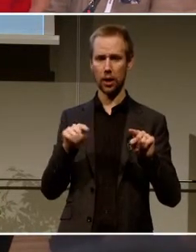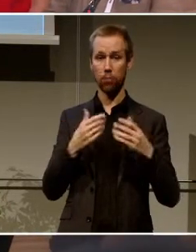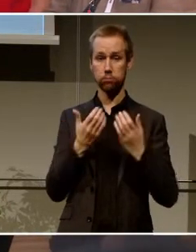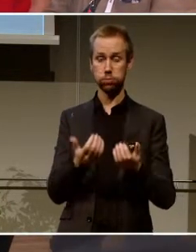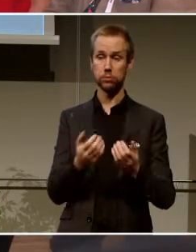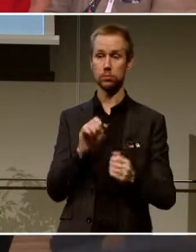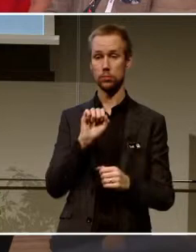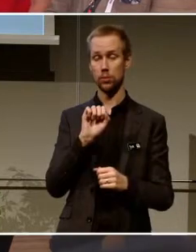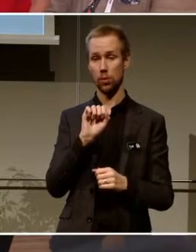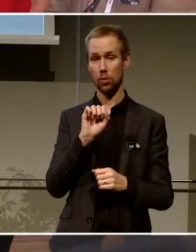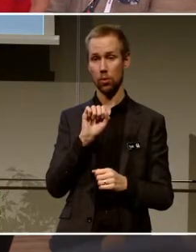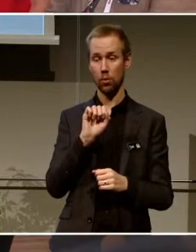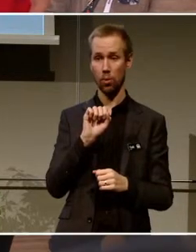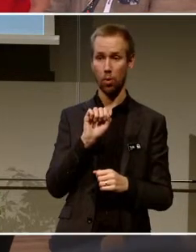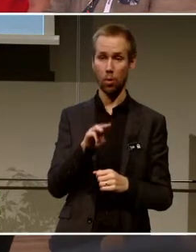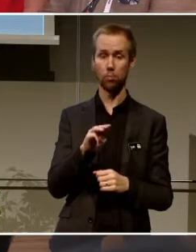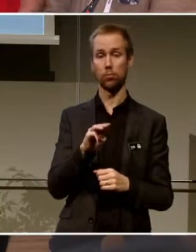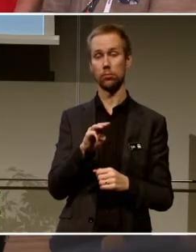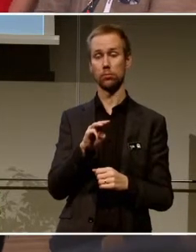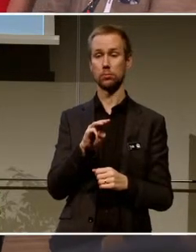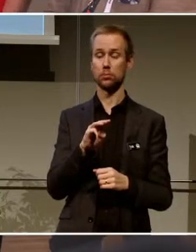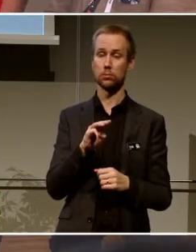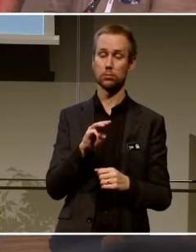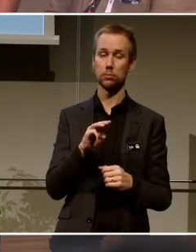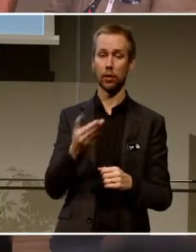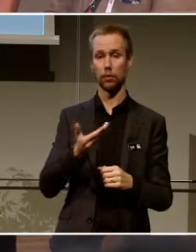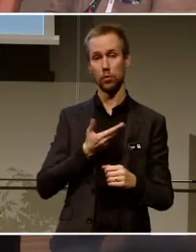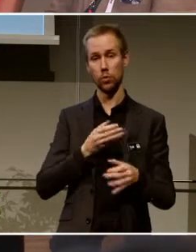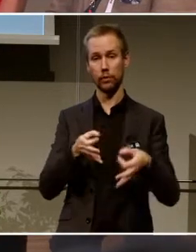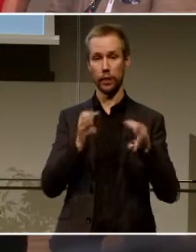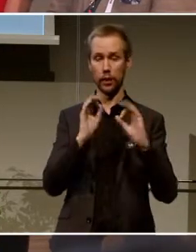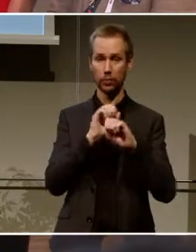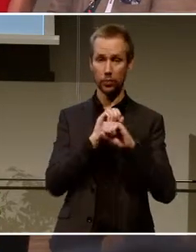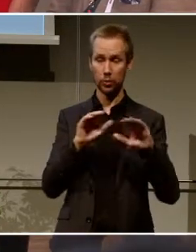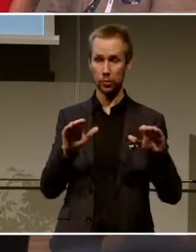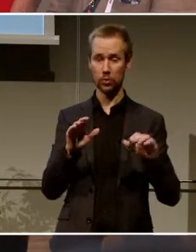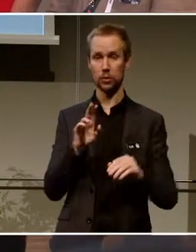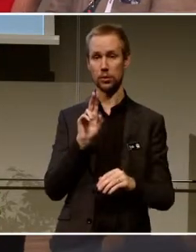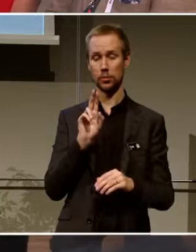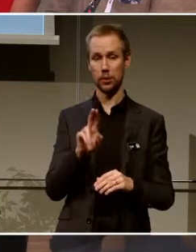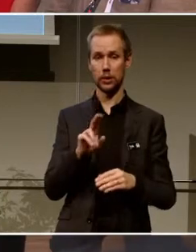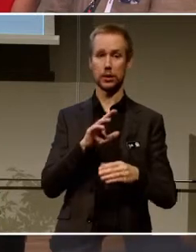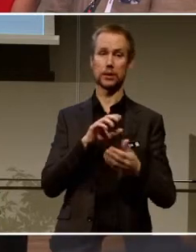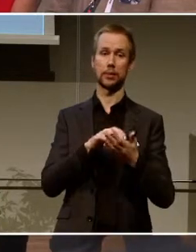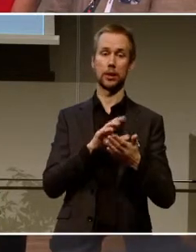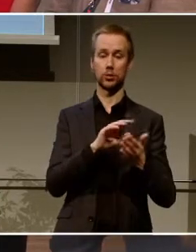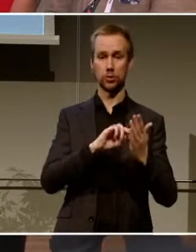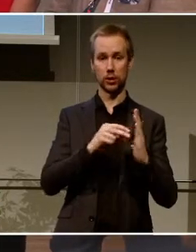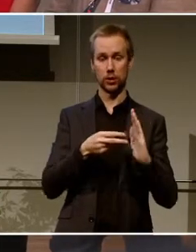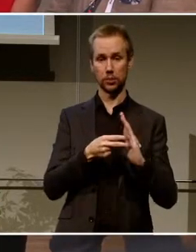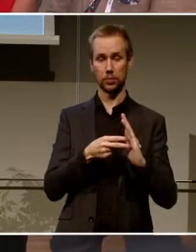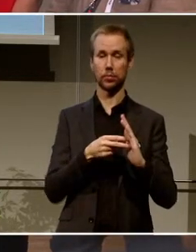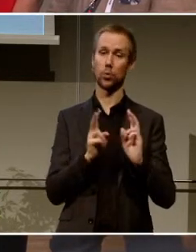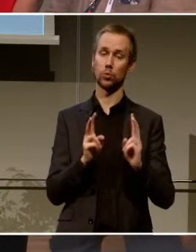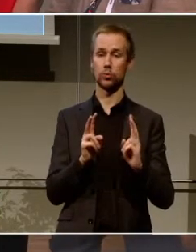är om man tar del av offentlig information till exempel. Och det är ju, samhälleliga system är ju också system, och de kan vara lite